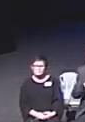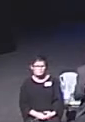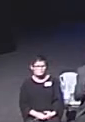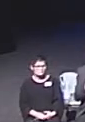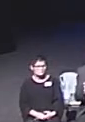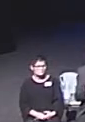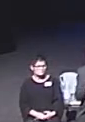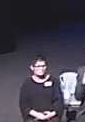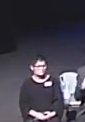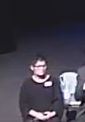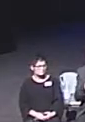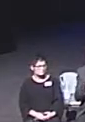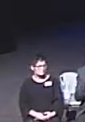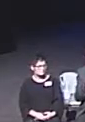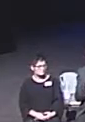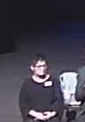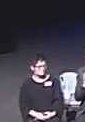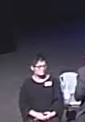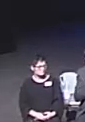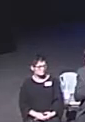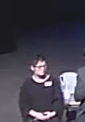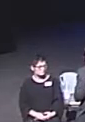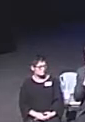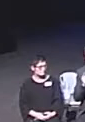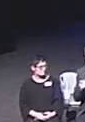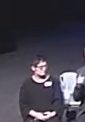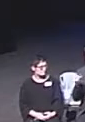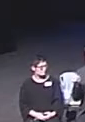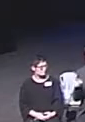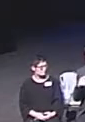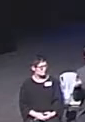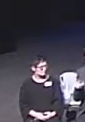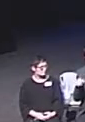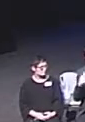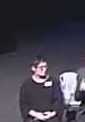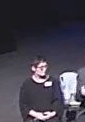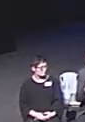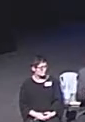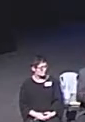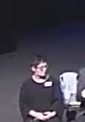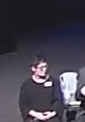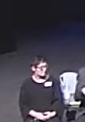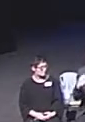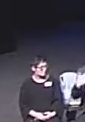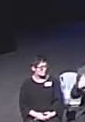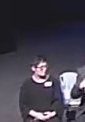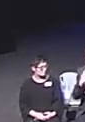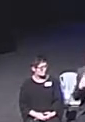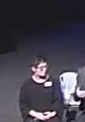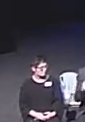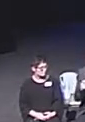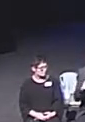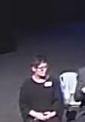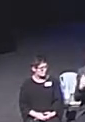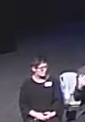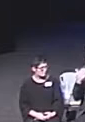mukavan kokemuksen. Ja mitä orkesterit tekevät, entä teatterit? Kysymysmerkki. Monessa museossa on